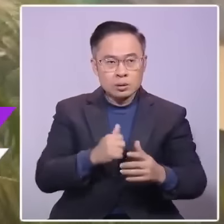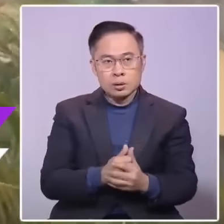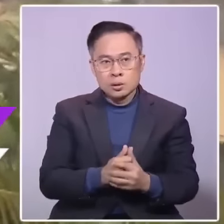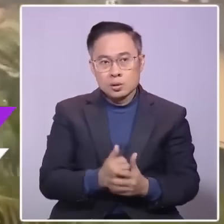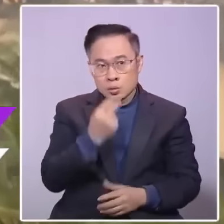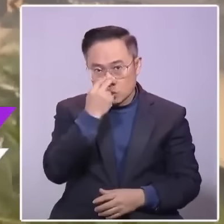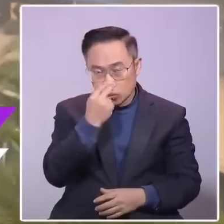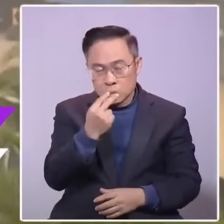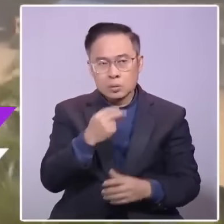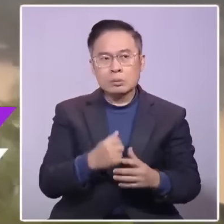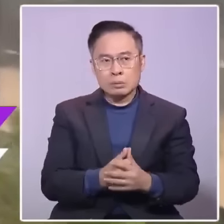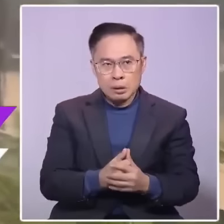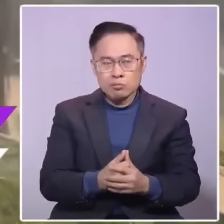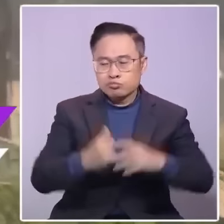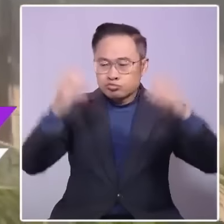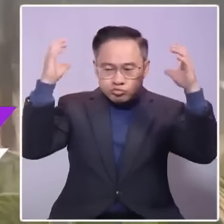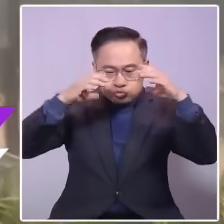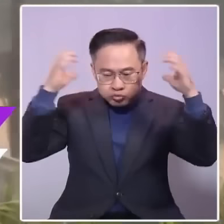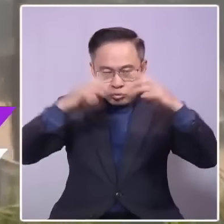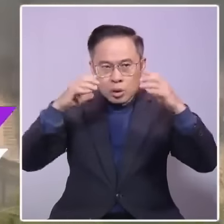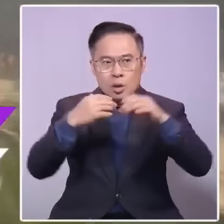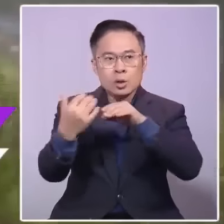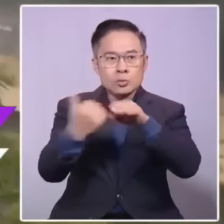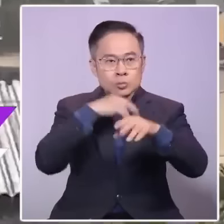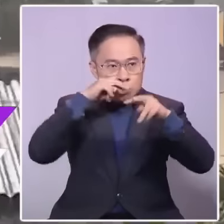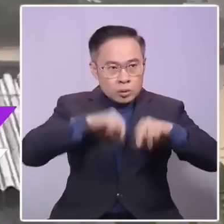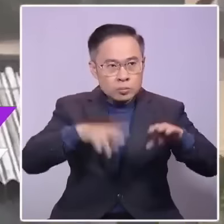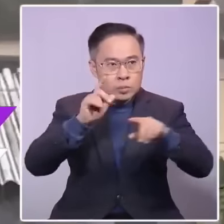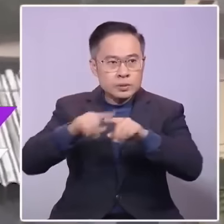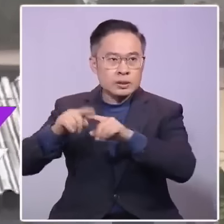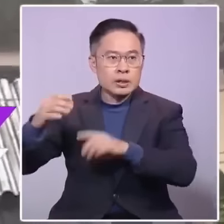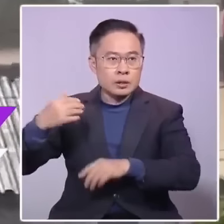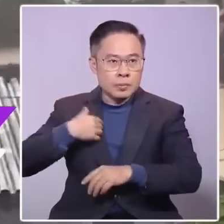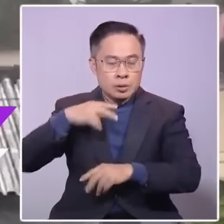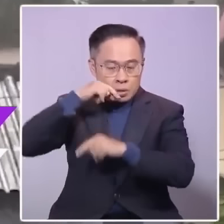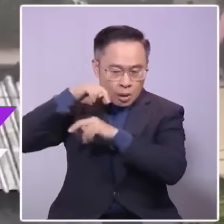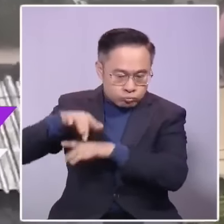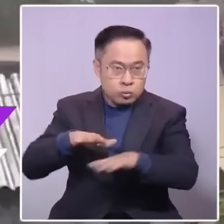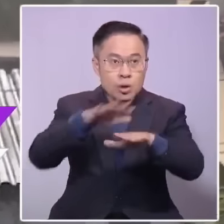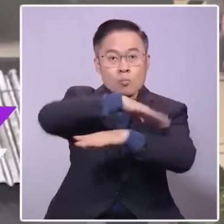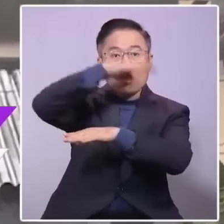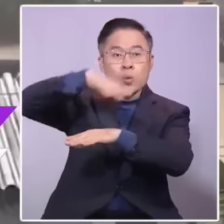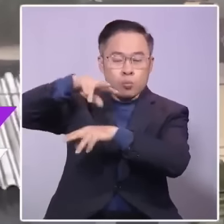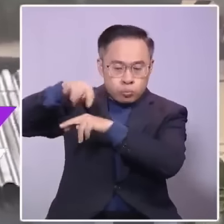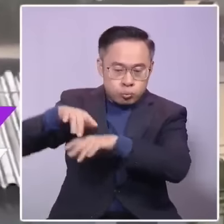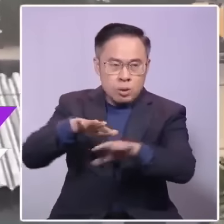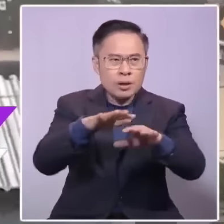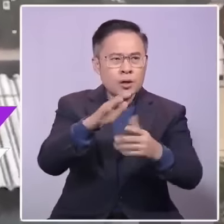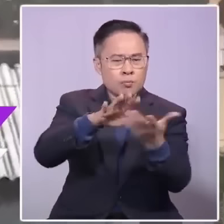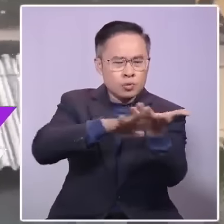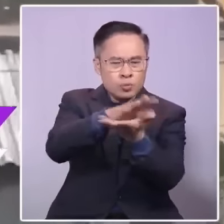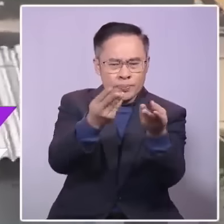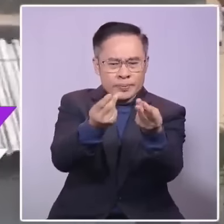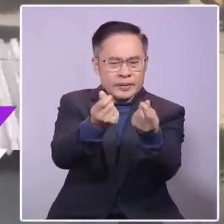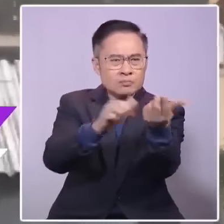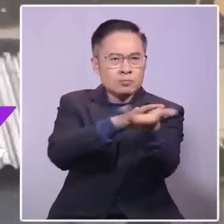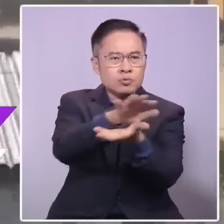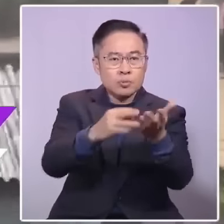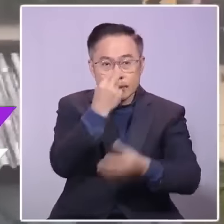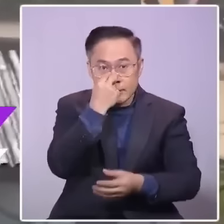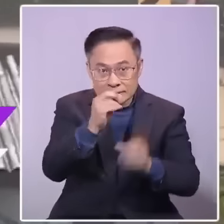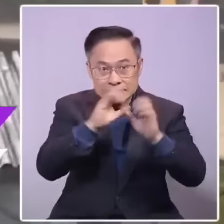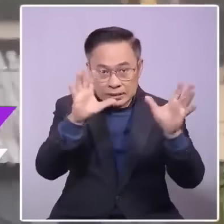างหนักต่อเนื่องจนทำให้มีน้ำท่วมขังหลายจุดบางจุดก็มีน้ำไหลหลากจากเทือกเขาจนมีน้ำสีแดงขุ่นเช่นกันสี